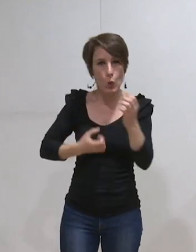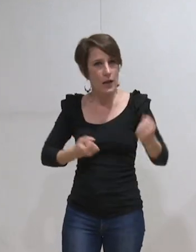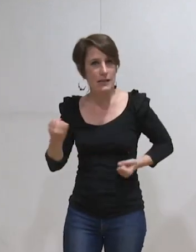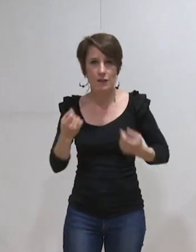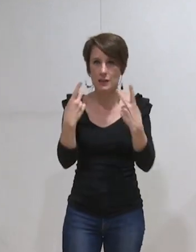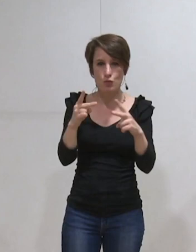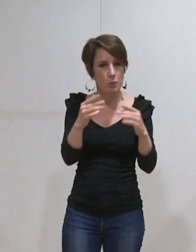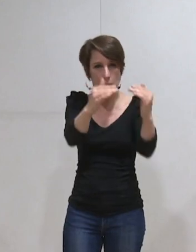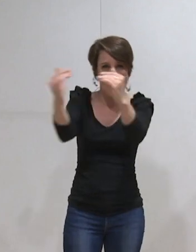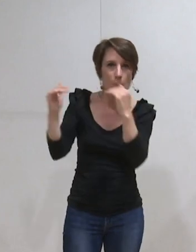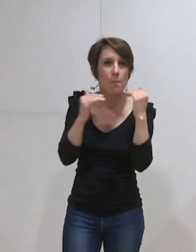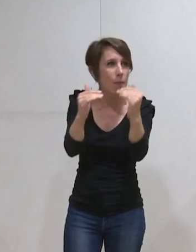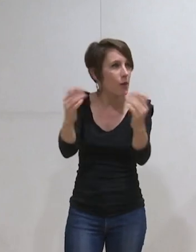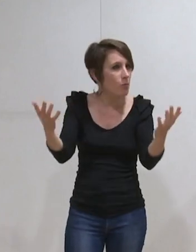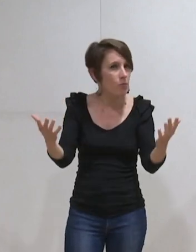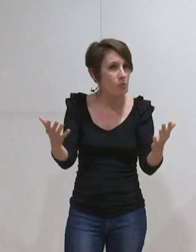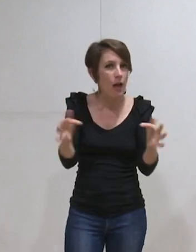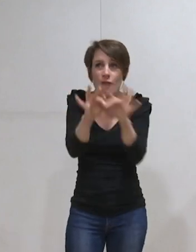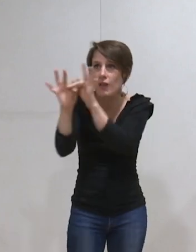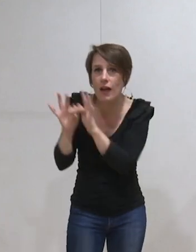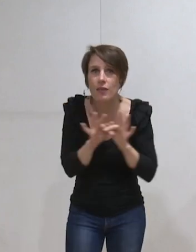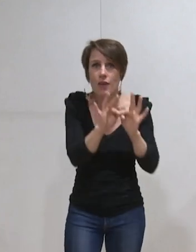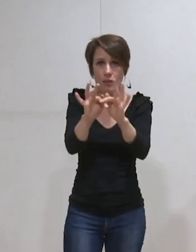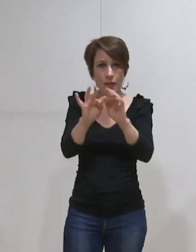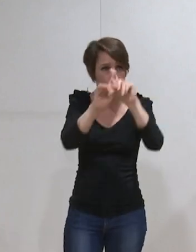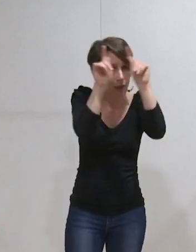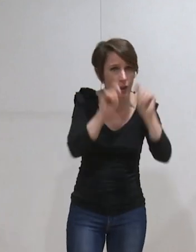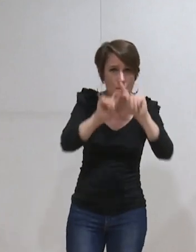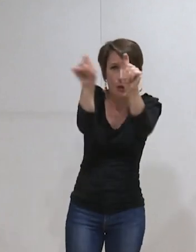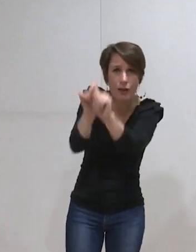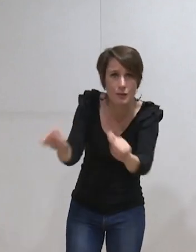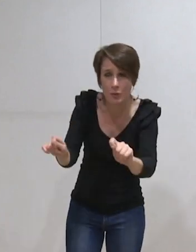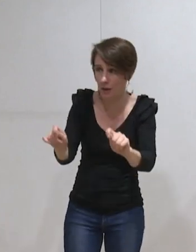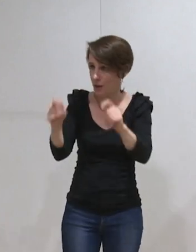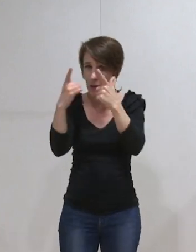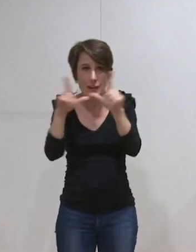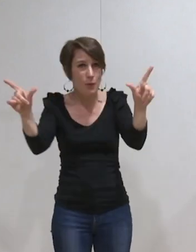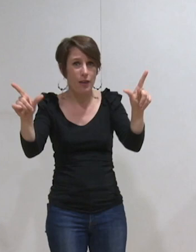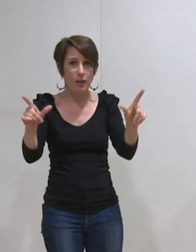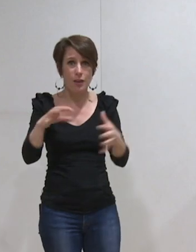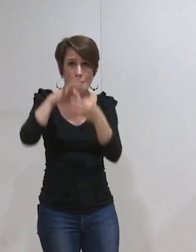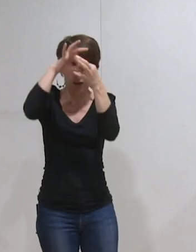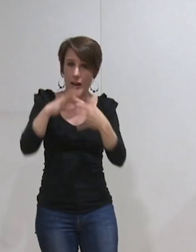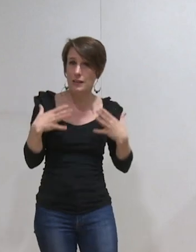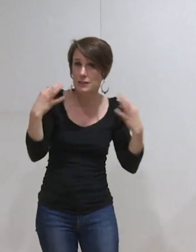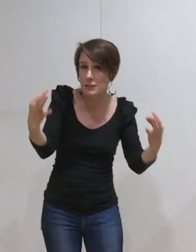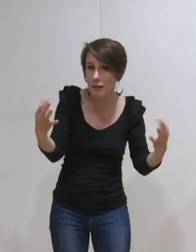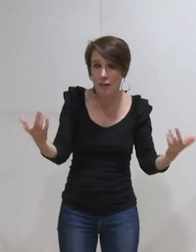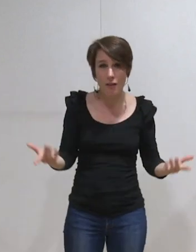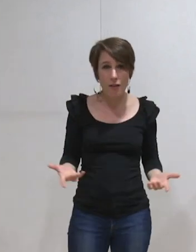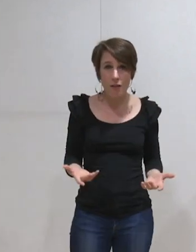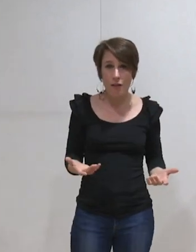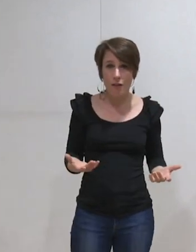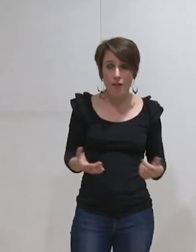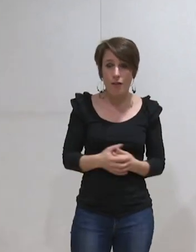public la la la fraternité le respect de l'autre la liberté la laïcité la laïcité le